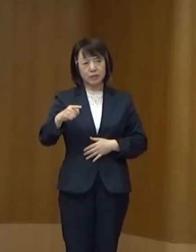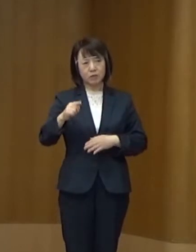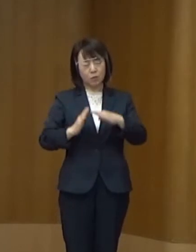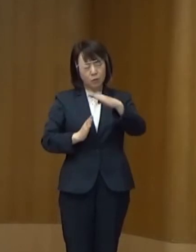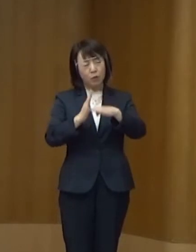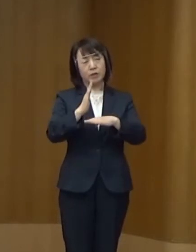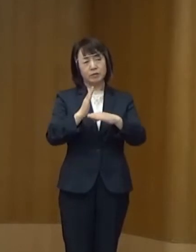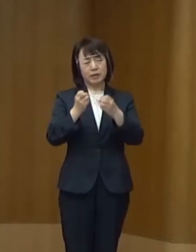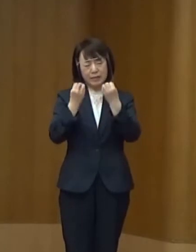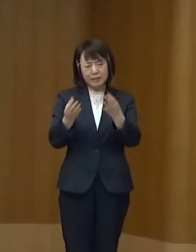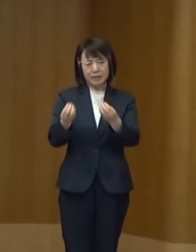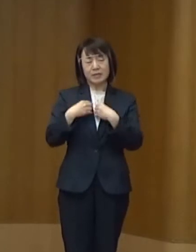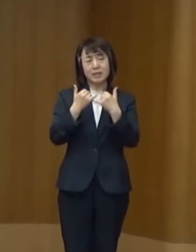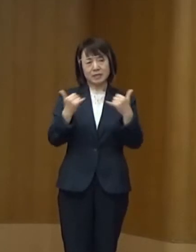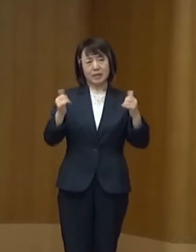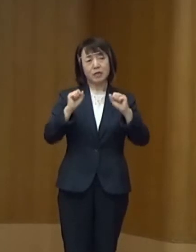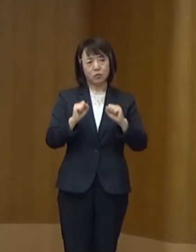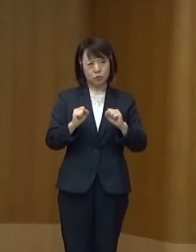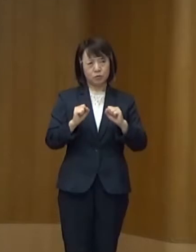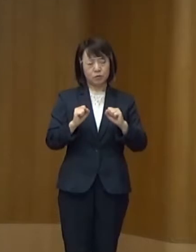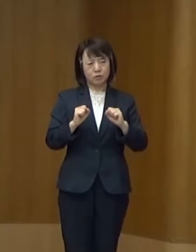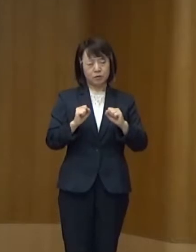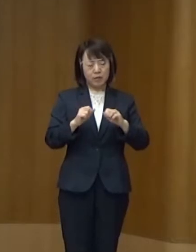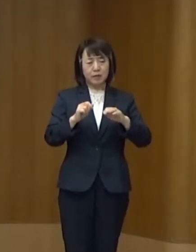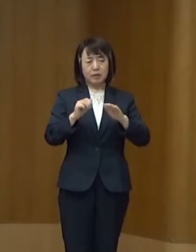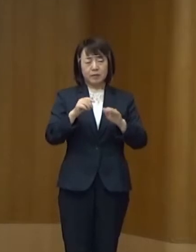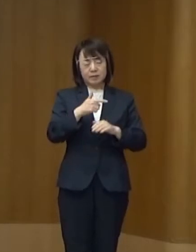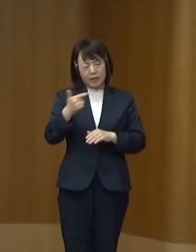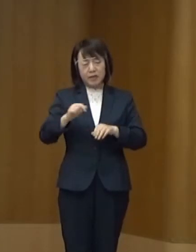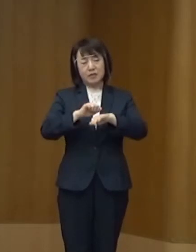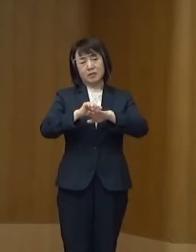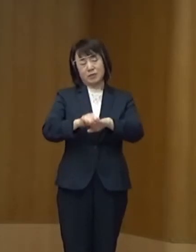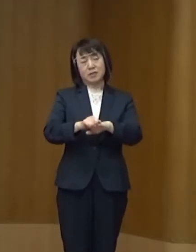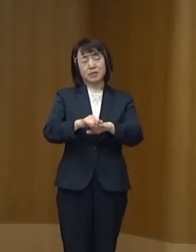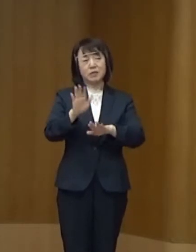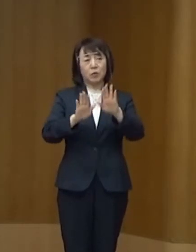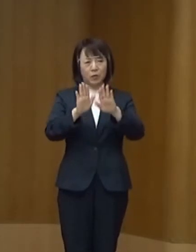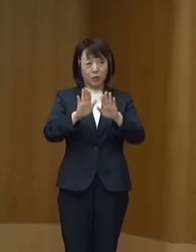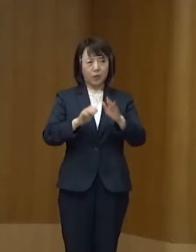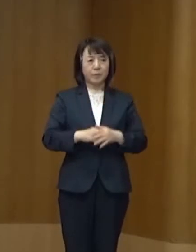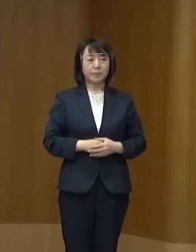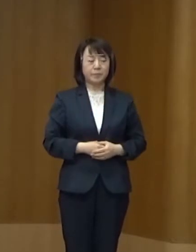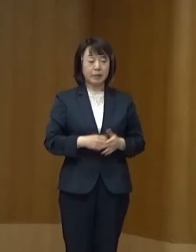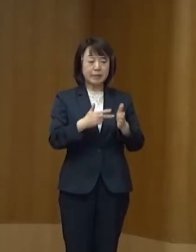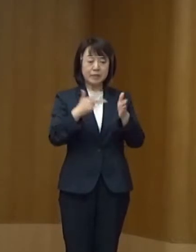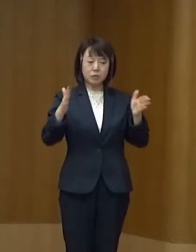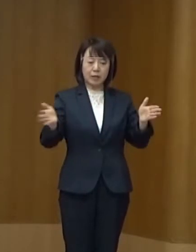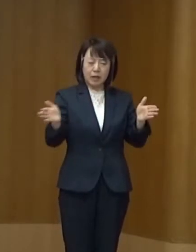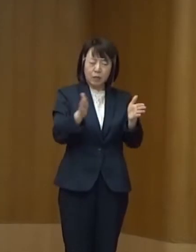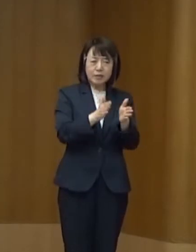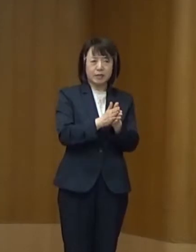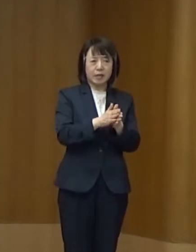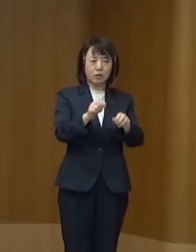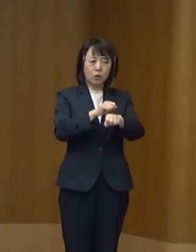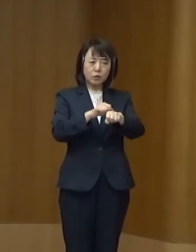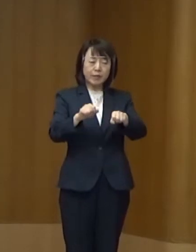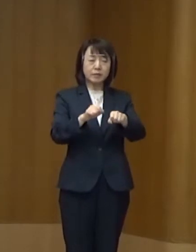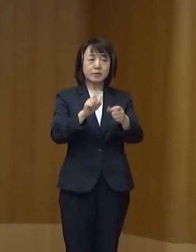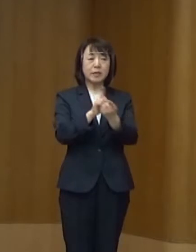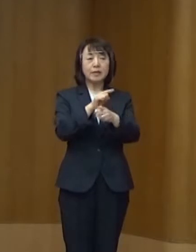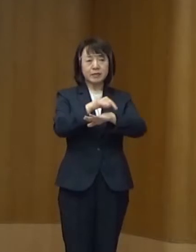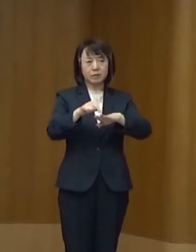確認という状況になっておりますので、大変厳しい状況にございます。1週間の合計では、特別対策開始前